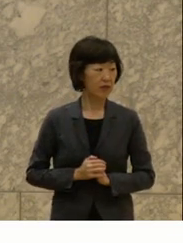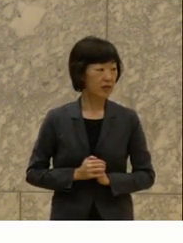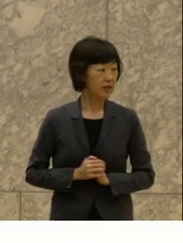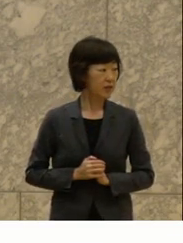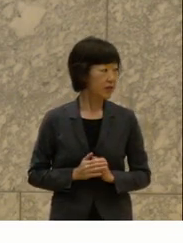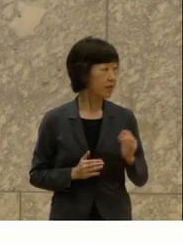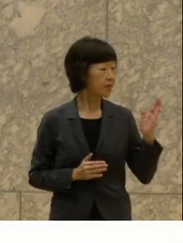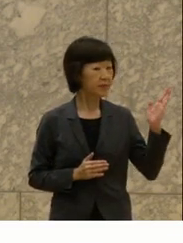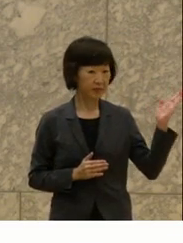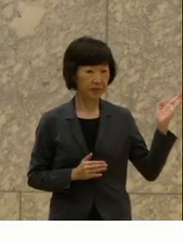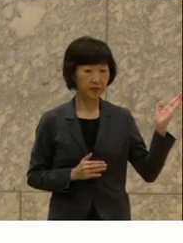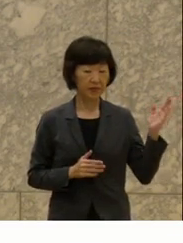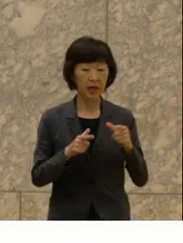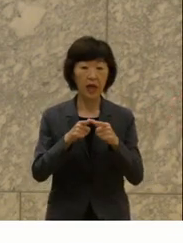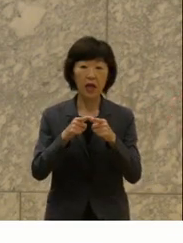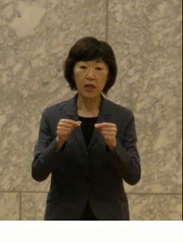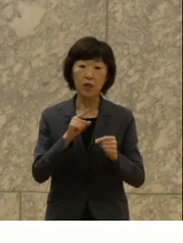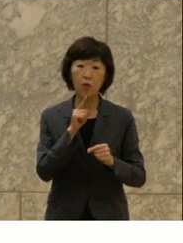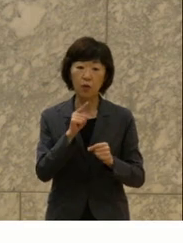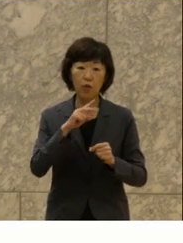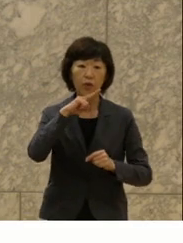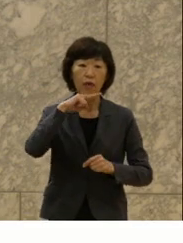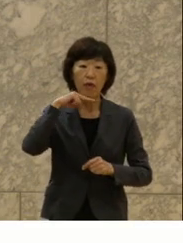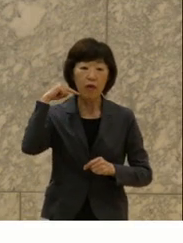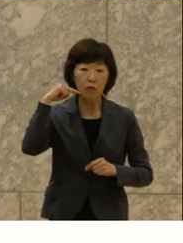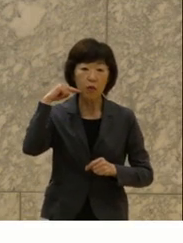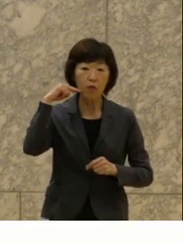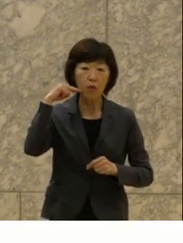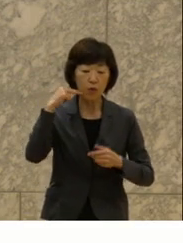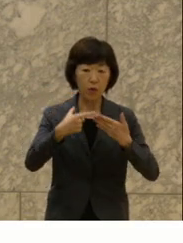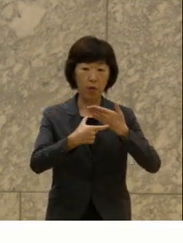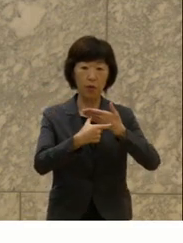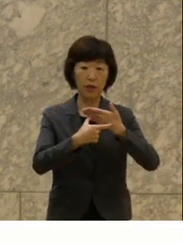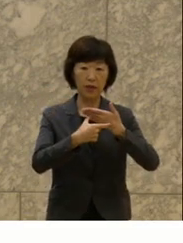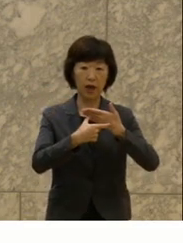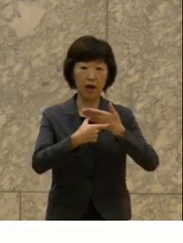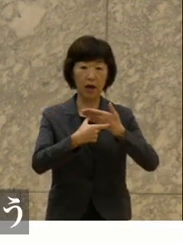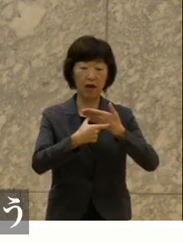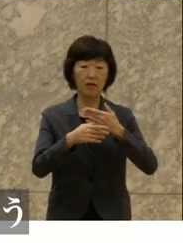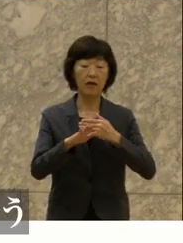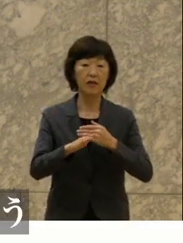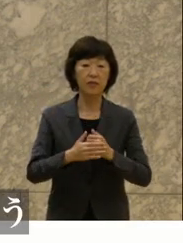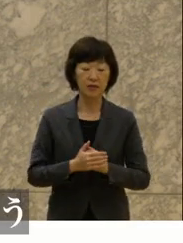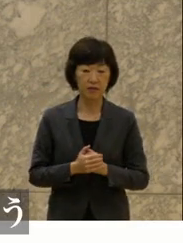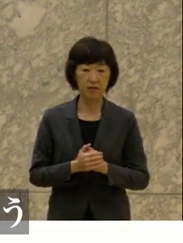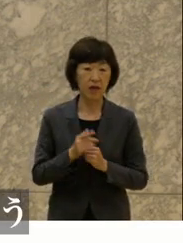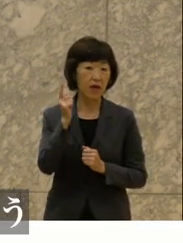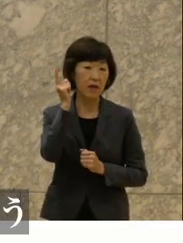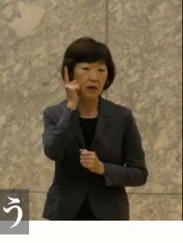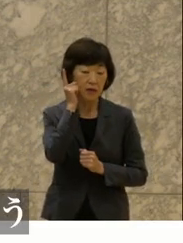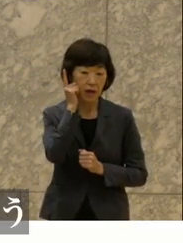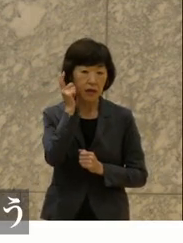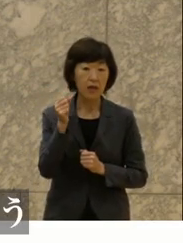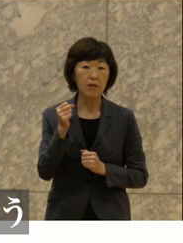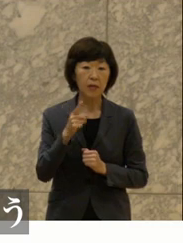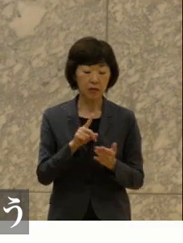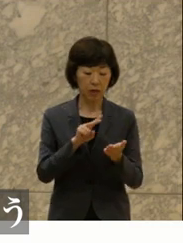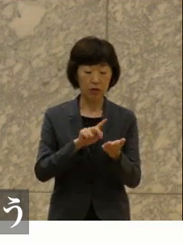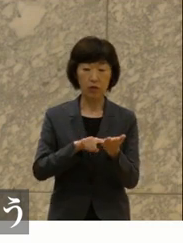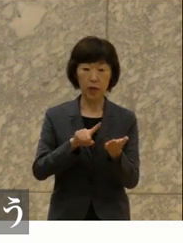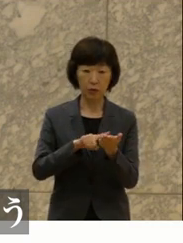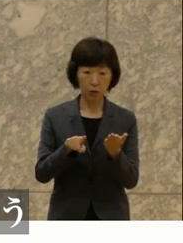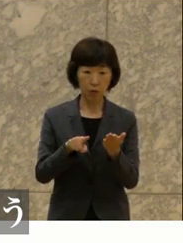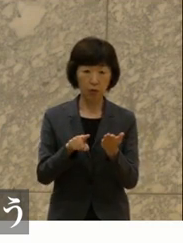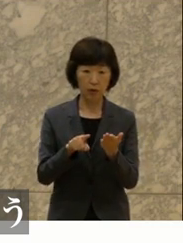日本語と英語による字幕モニターを設置しております携帯電話およびスマートフォンは